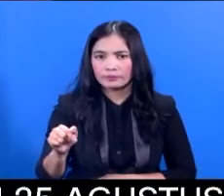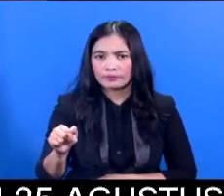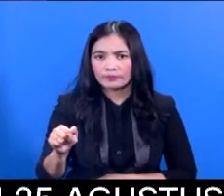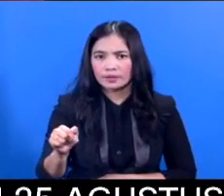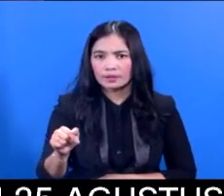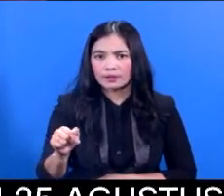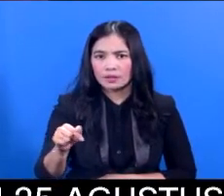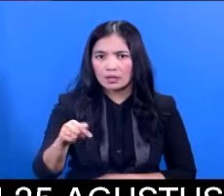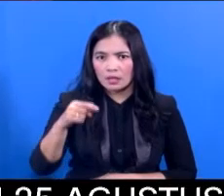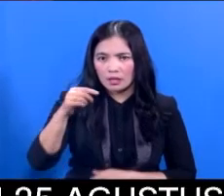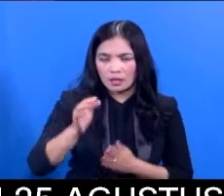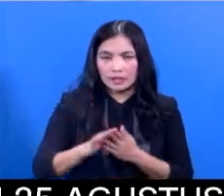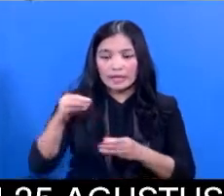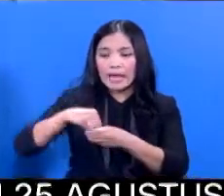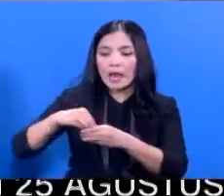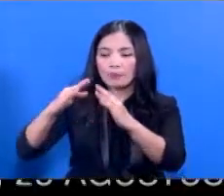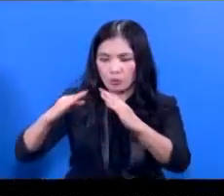sementara dalam rumah.